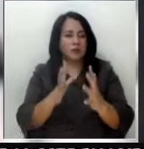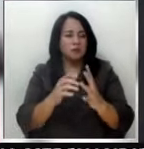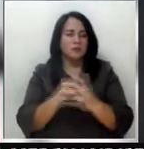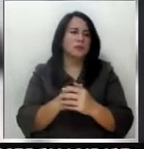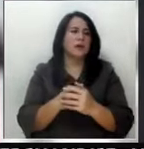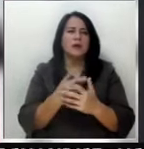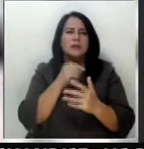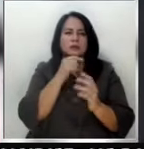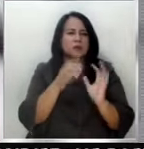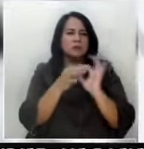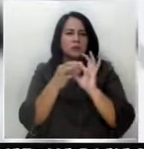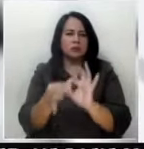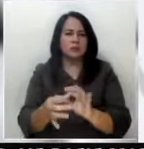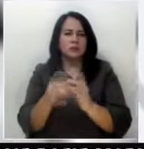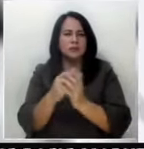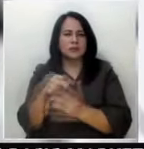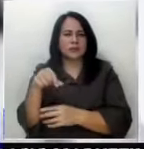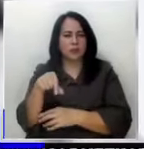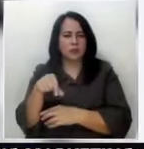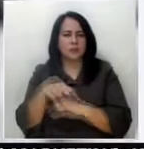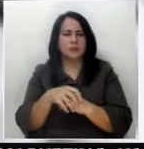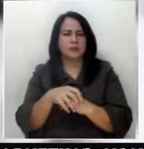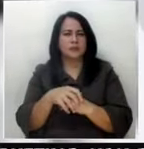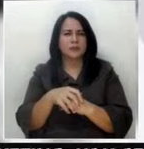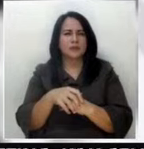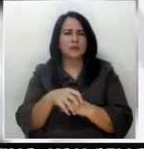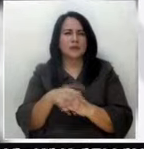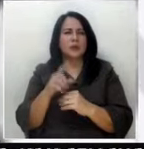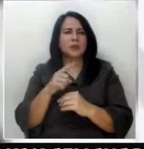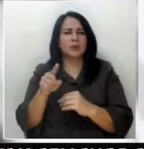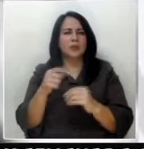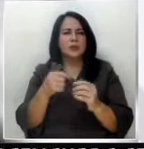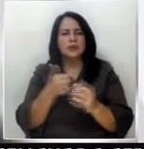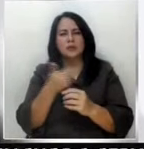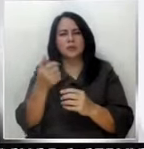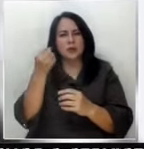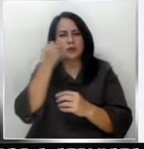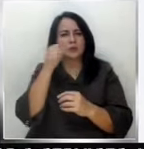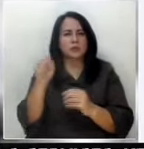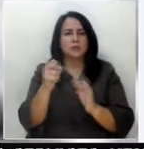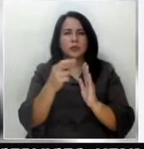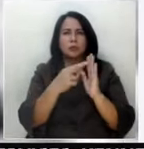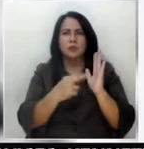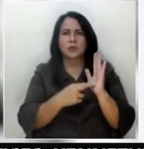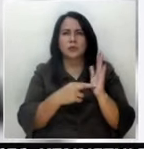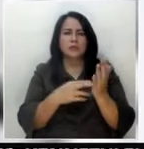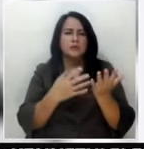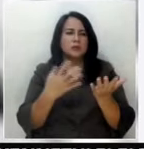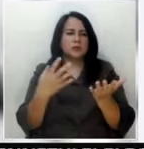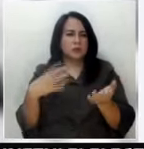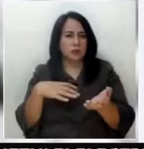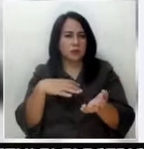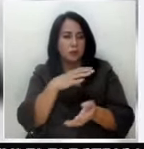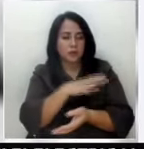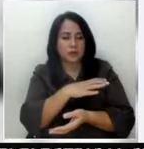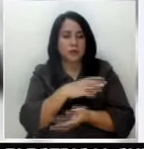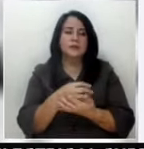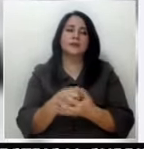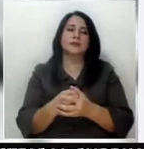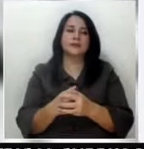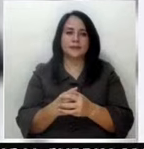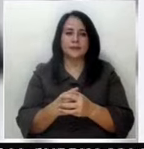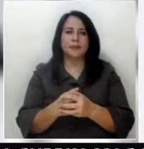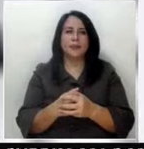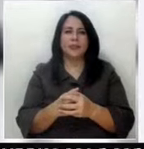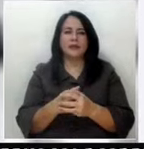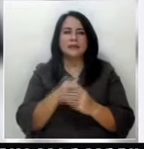kinalaman doon si Kibuloy. Irrelevant yun. So that is in violation sa rules ng House. And that is unconstitutional.